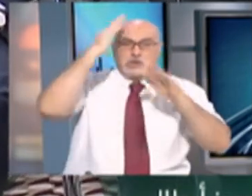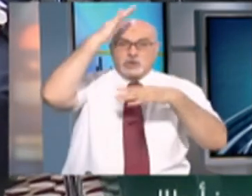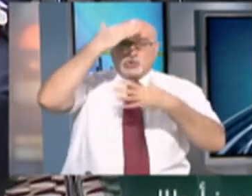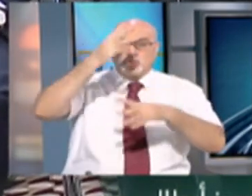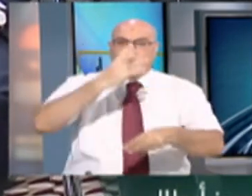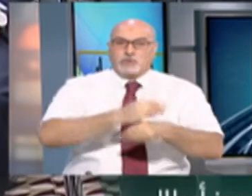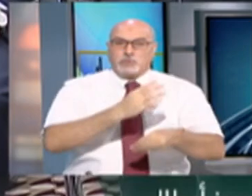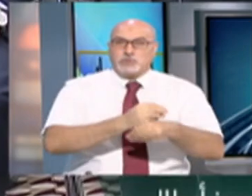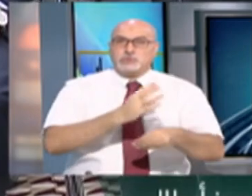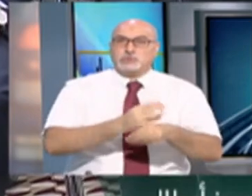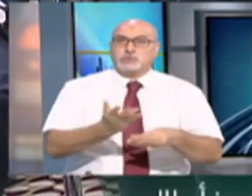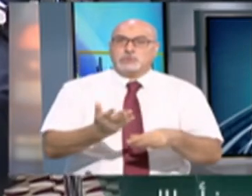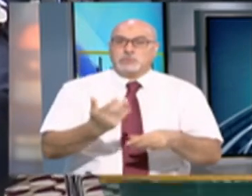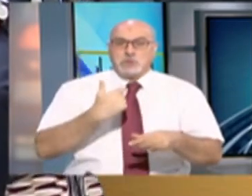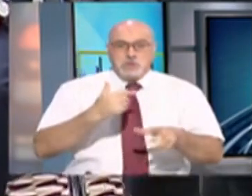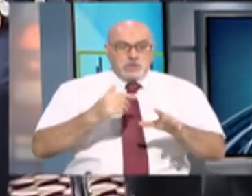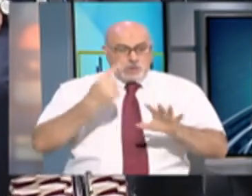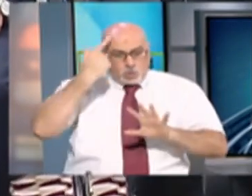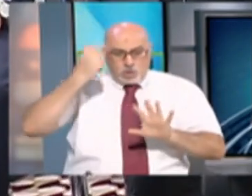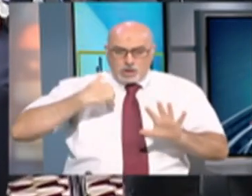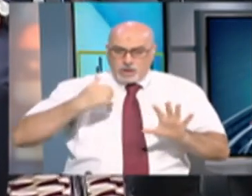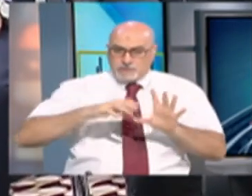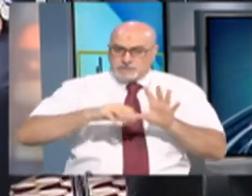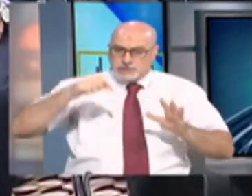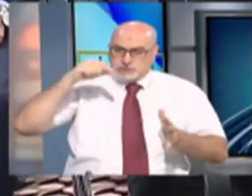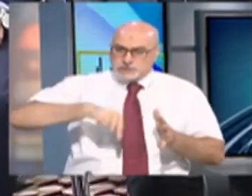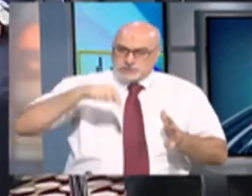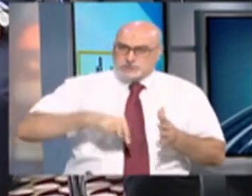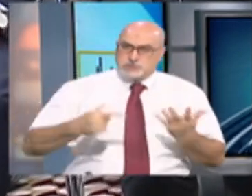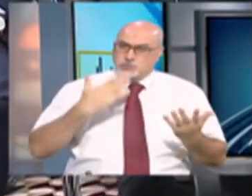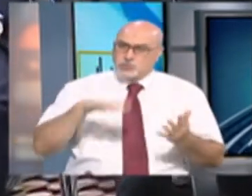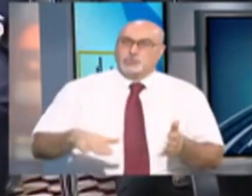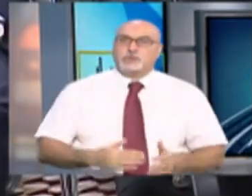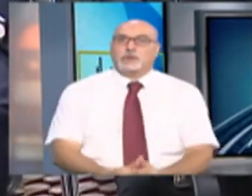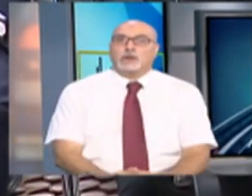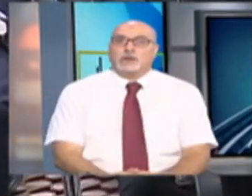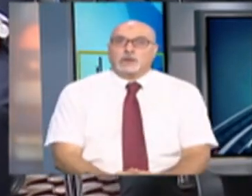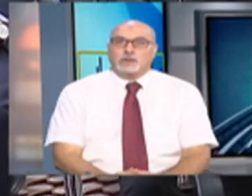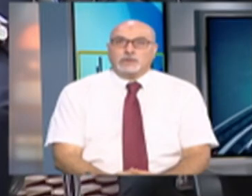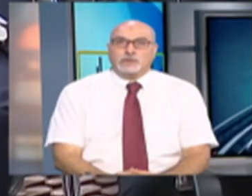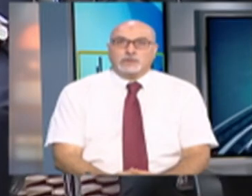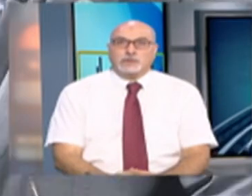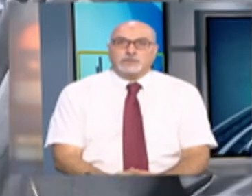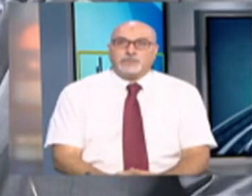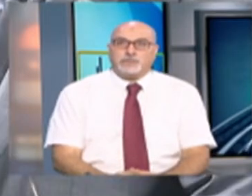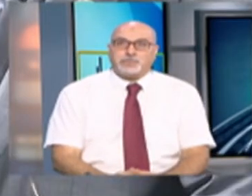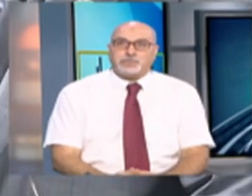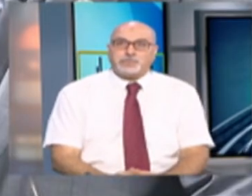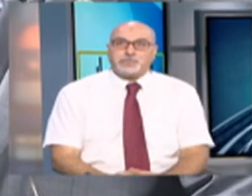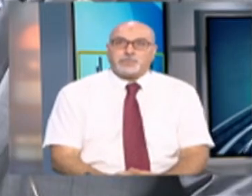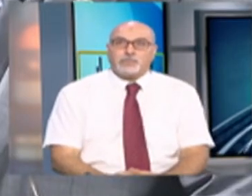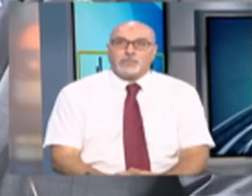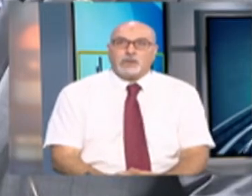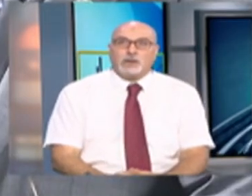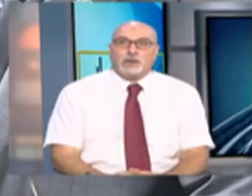التربص تاعها. أعتقد هنا عندهم كل إمكانيات للتربص تاعهم إن شاء الله، ما هيش ضايعة. على كل حال يصعب